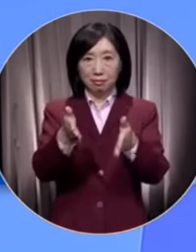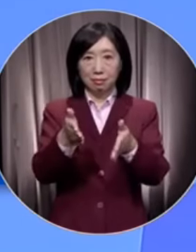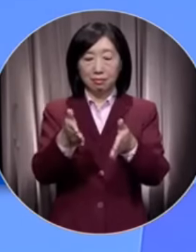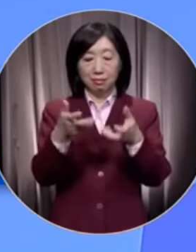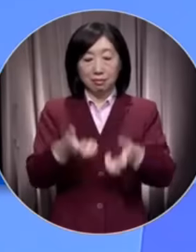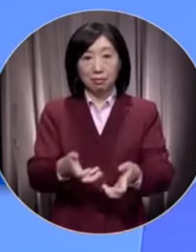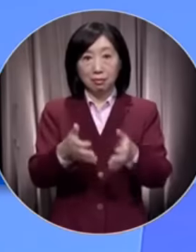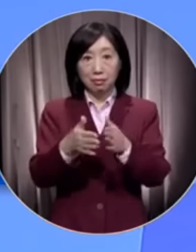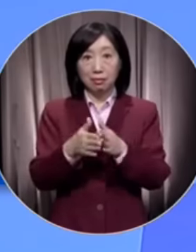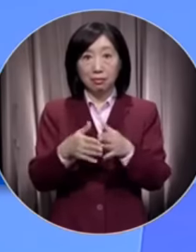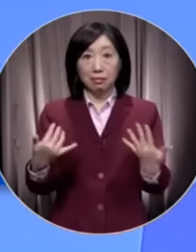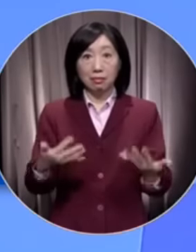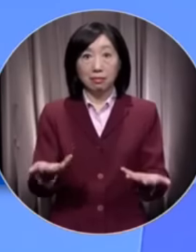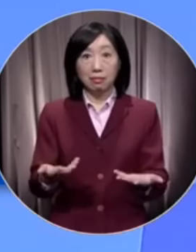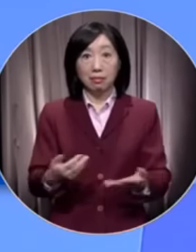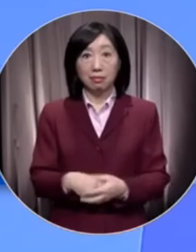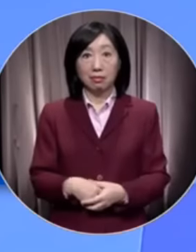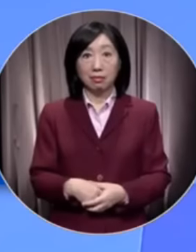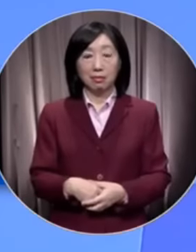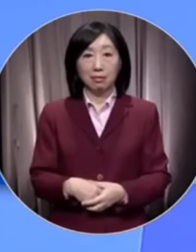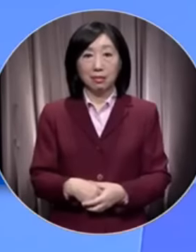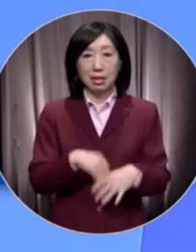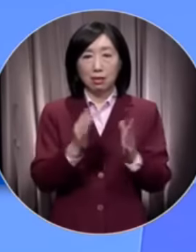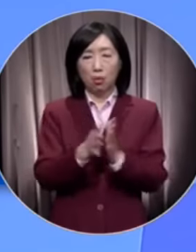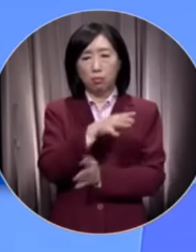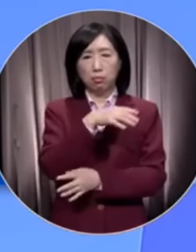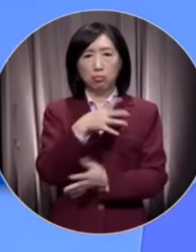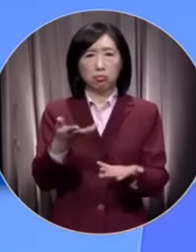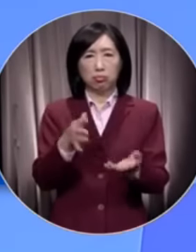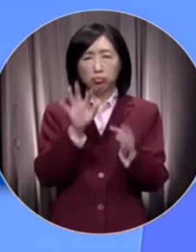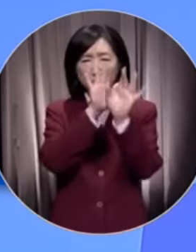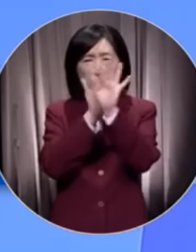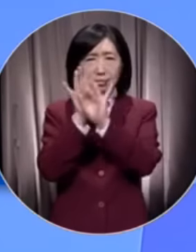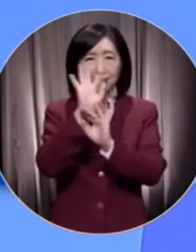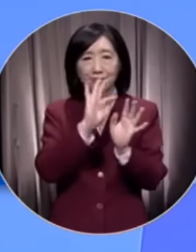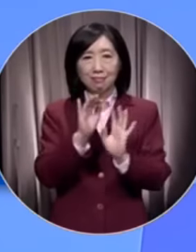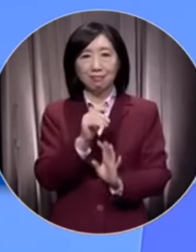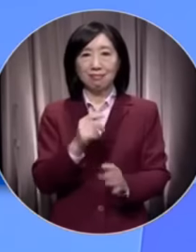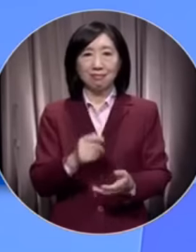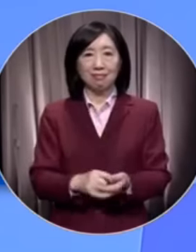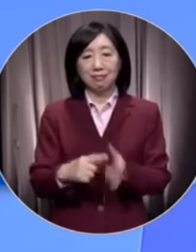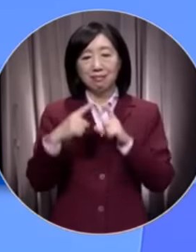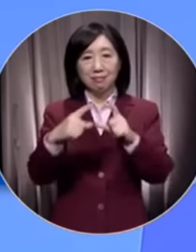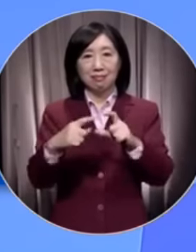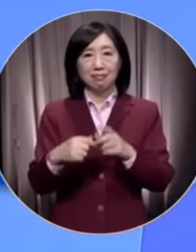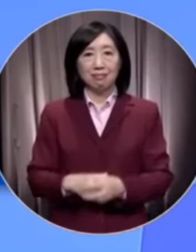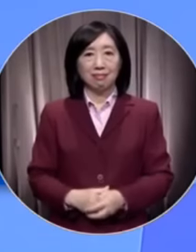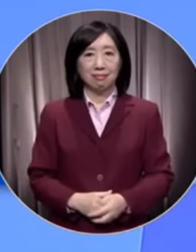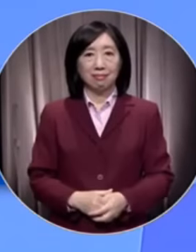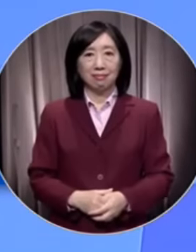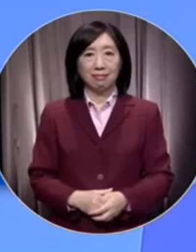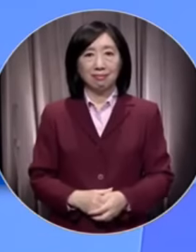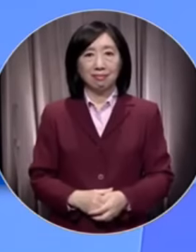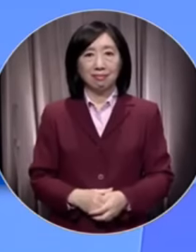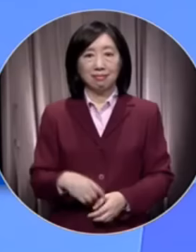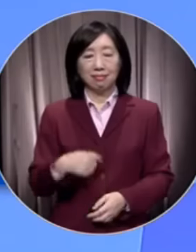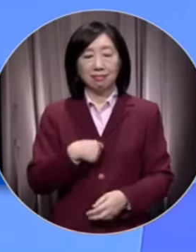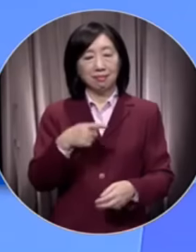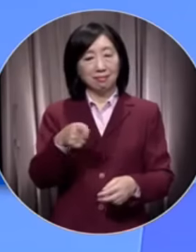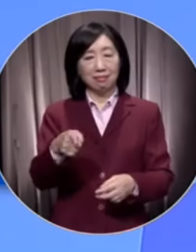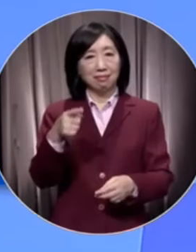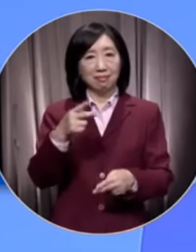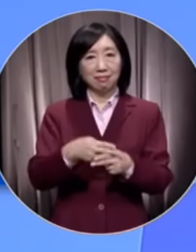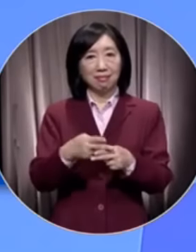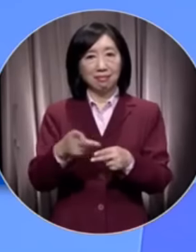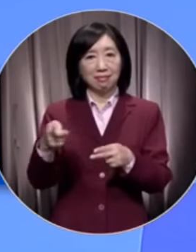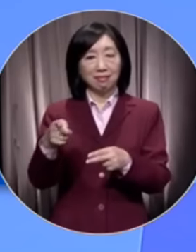重要的问题用一些含混的政治语言来回应，我相信这只是要选